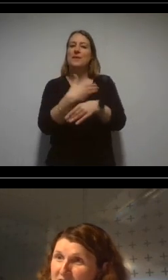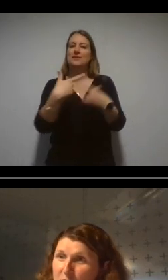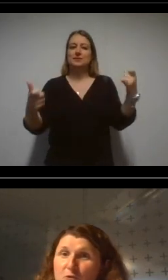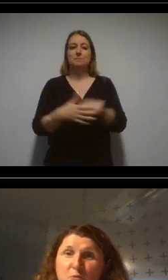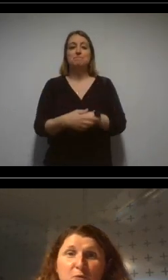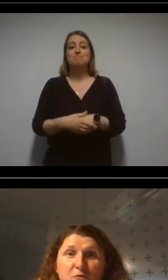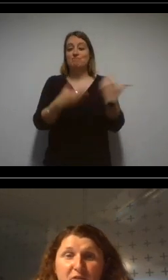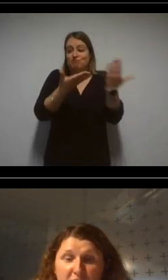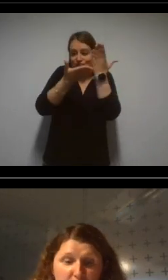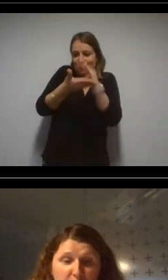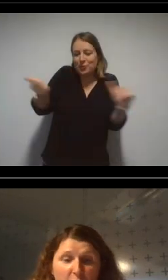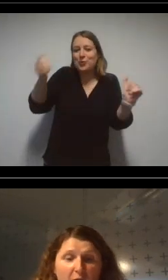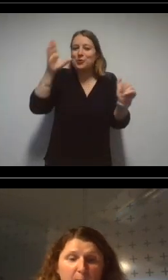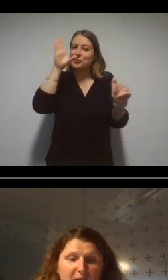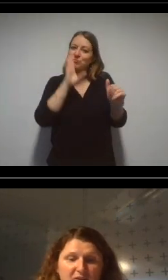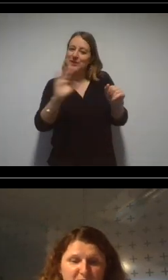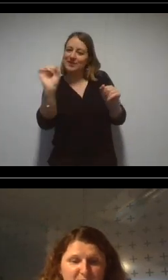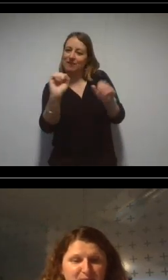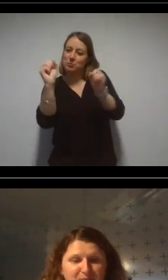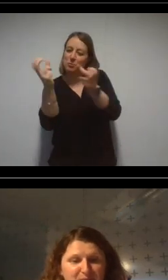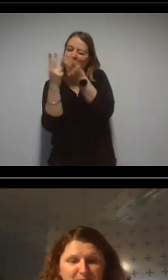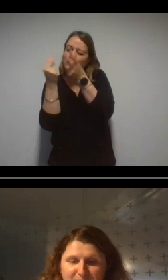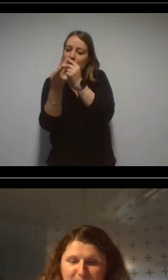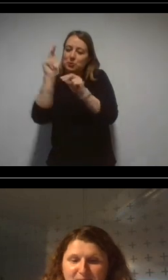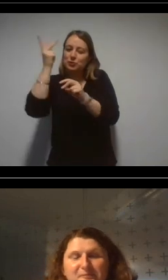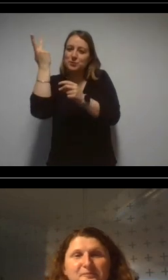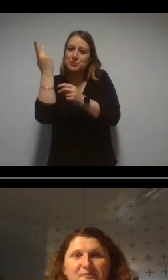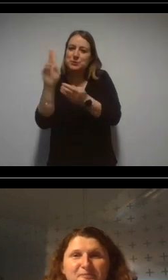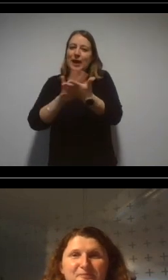Servane, est-ce que tu peux nous en dire plus sur Arthège?